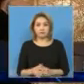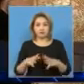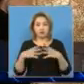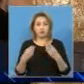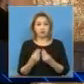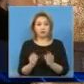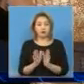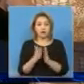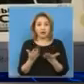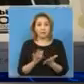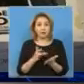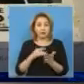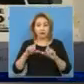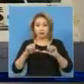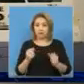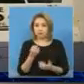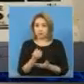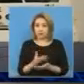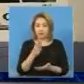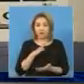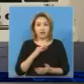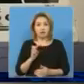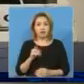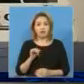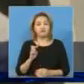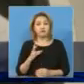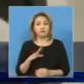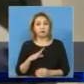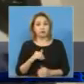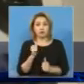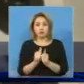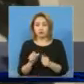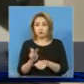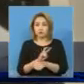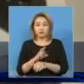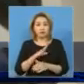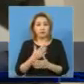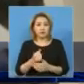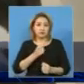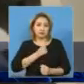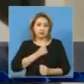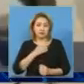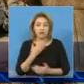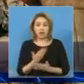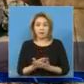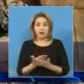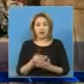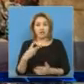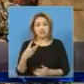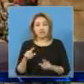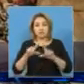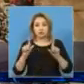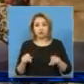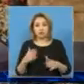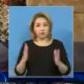Отбасылық альбомдағы бұл сурет ең құнды жәдігер. Рахметолла Абдрахманов күн түн демей телміріп сағынышын басатын. Ал екінші сурет